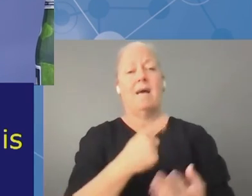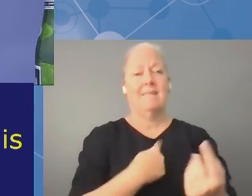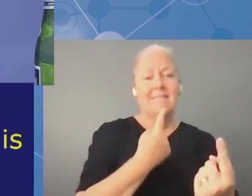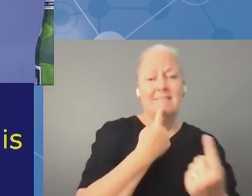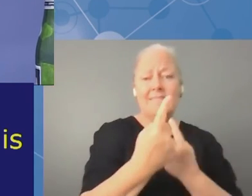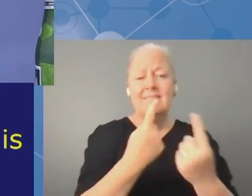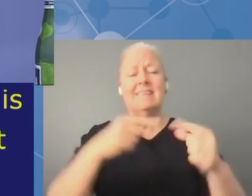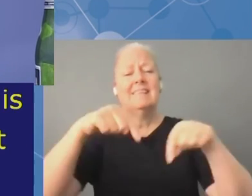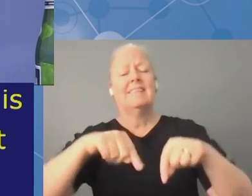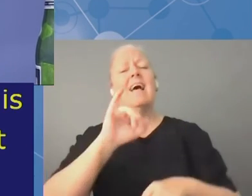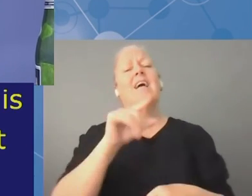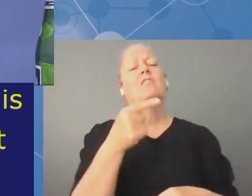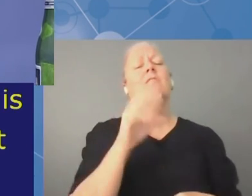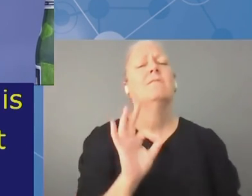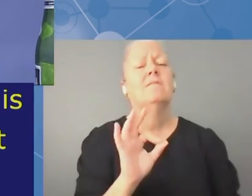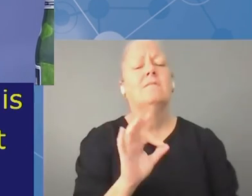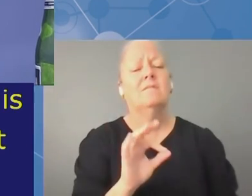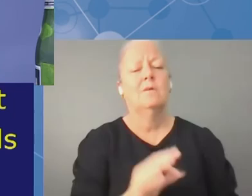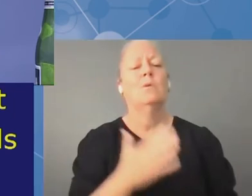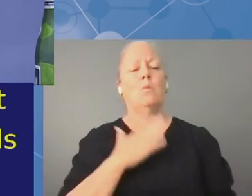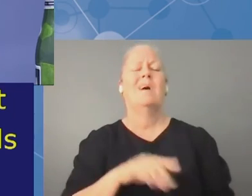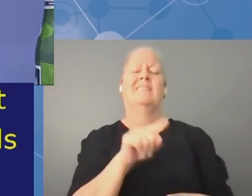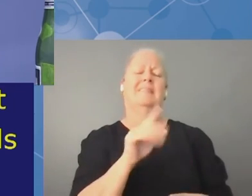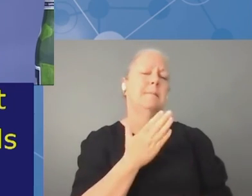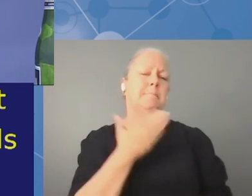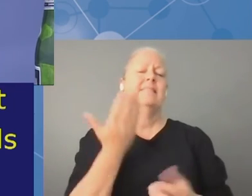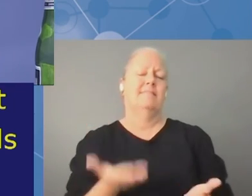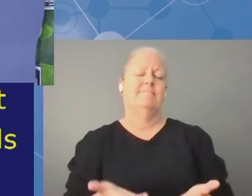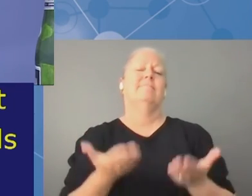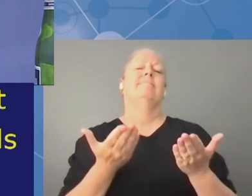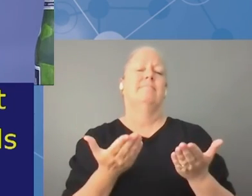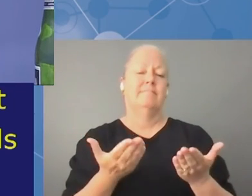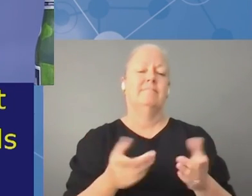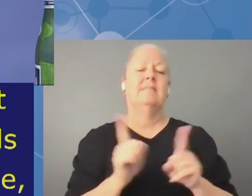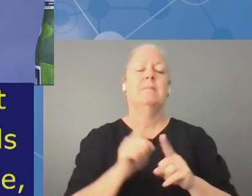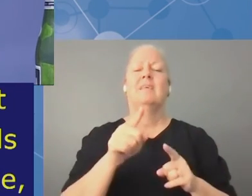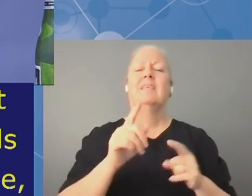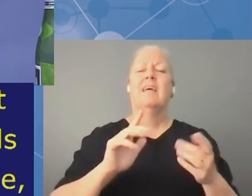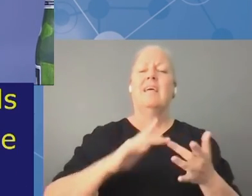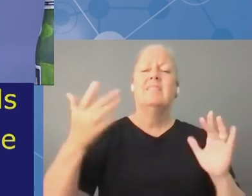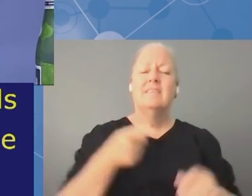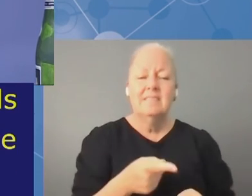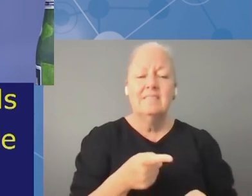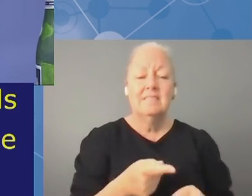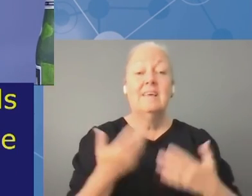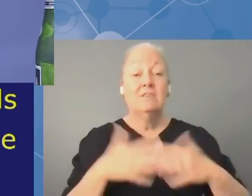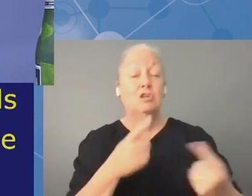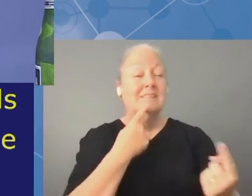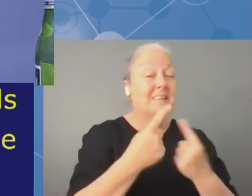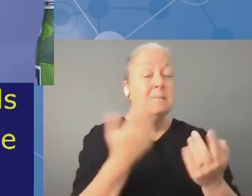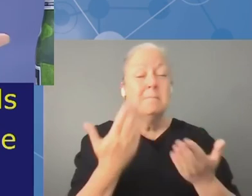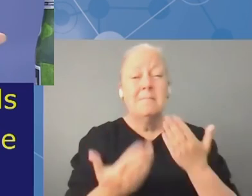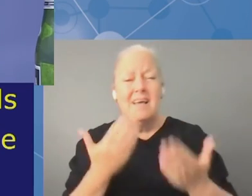важно, это то, что мы должны открыто говорить и распространять информацию о том, что